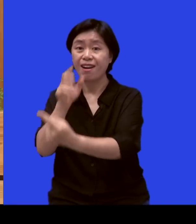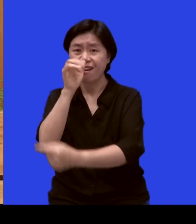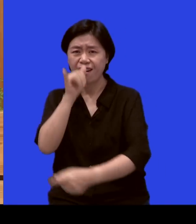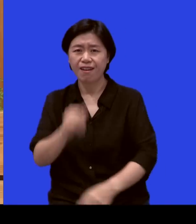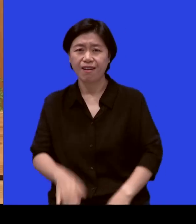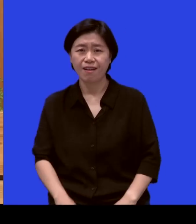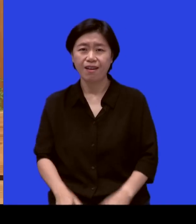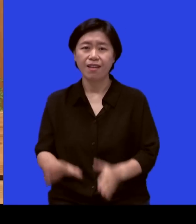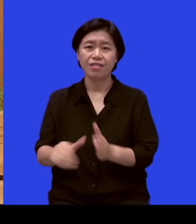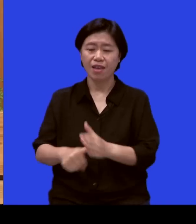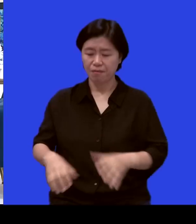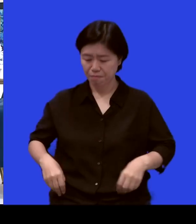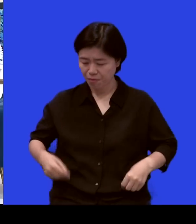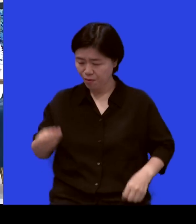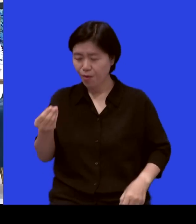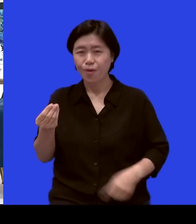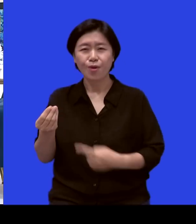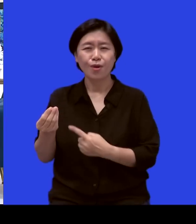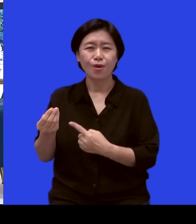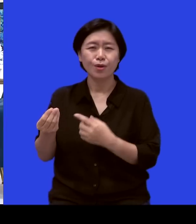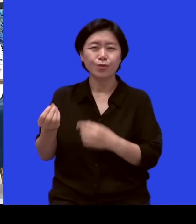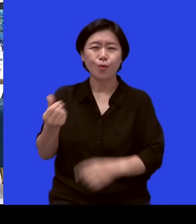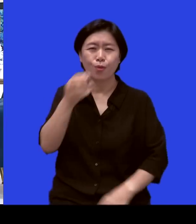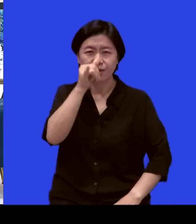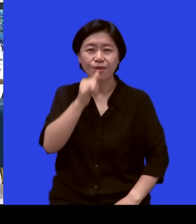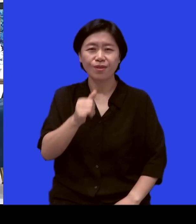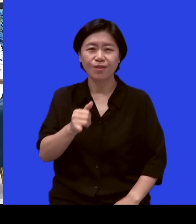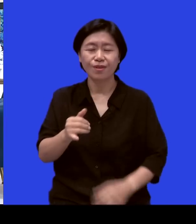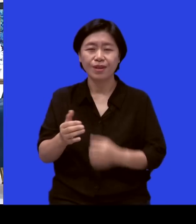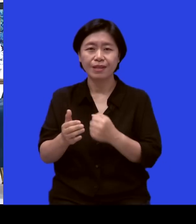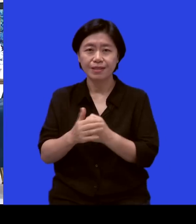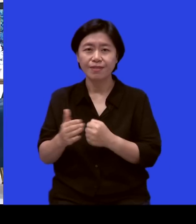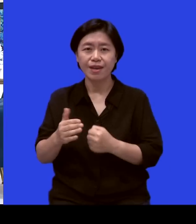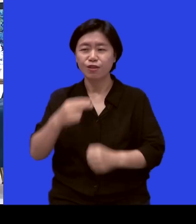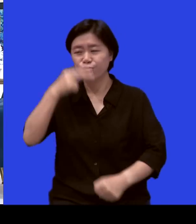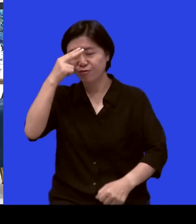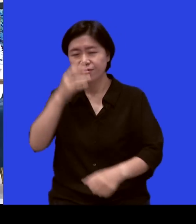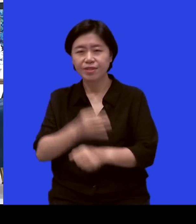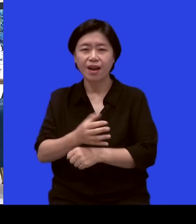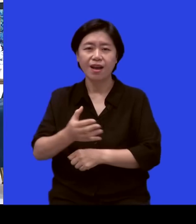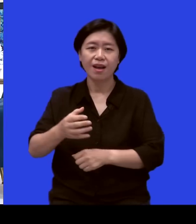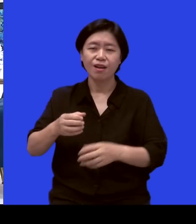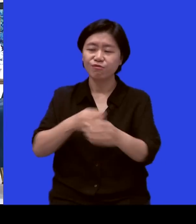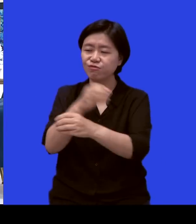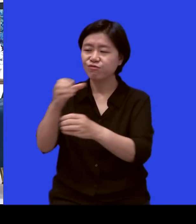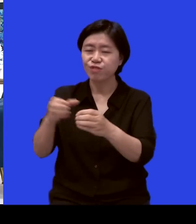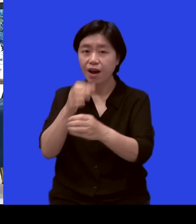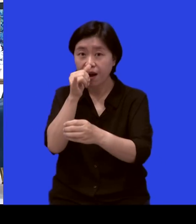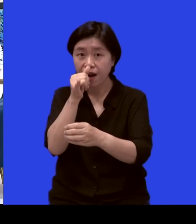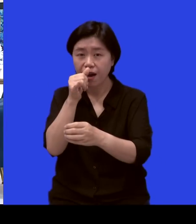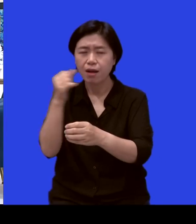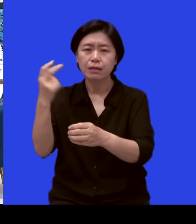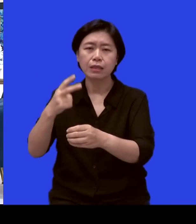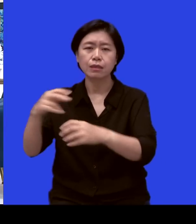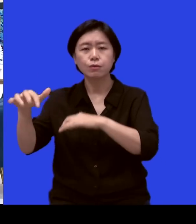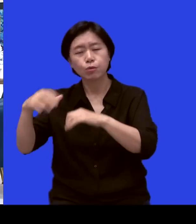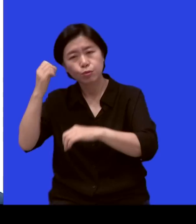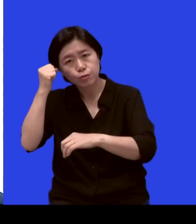있으니까 이제 거기서 아주 인심들이 좋아서 또 술 파티 하니까는 이제 글 넘어 들어가게 또 다시 되는